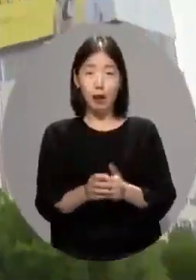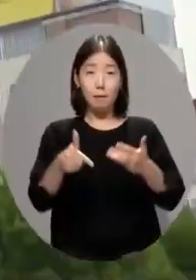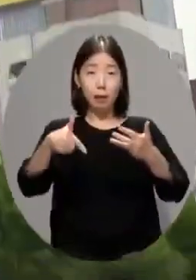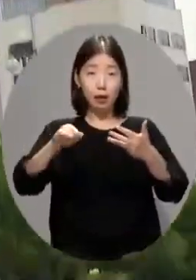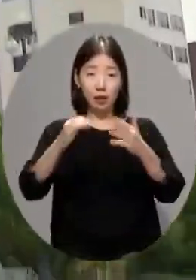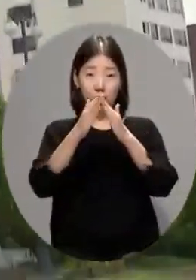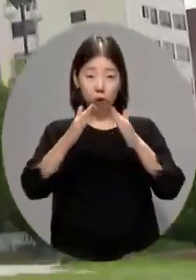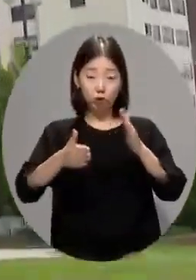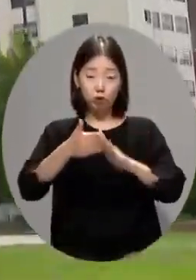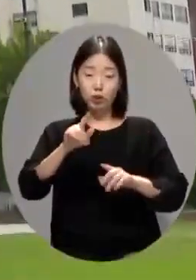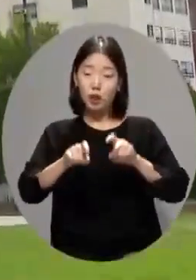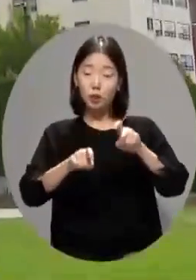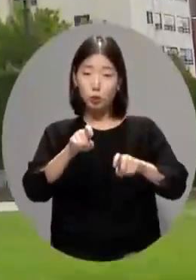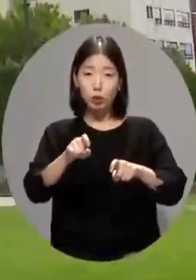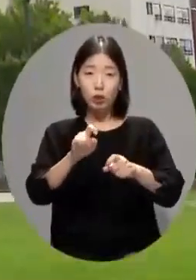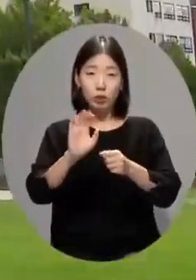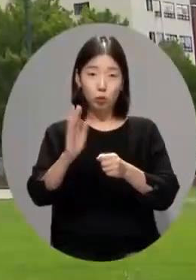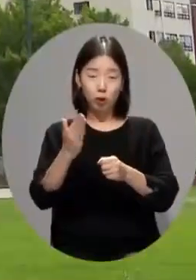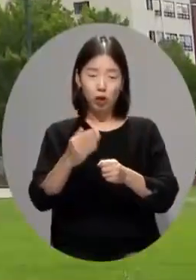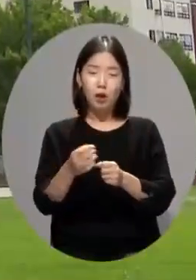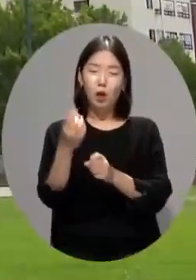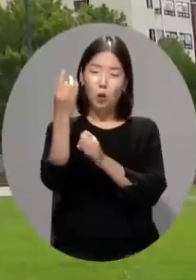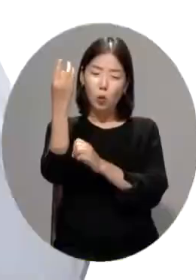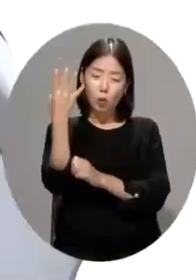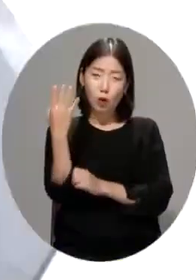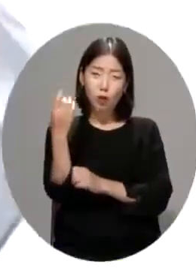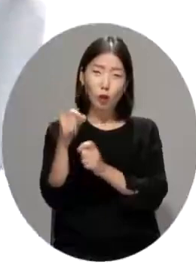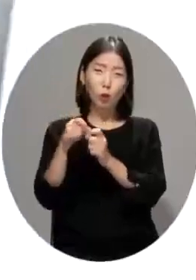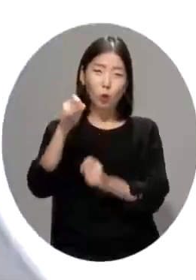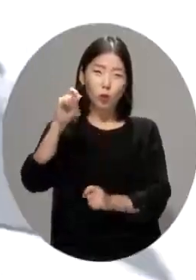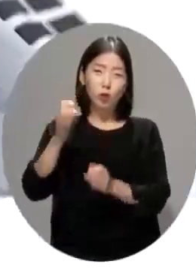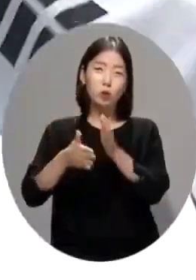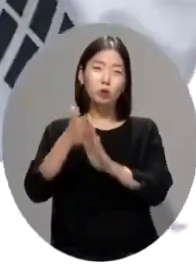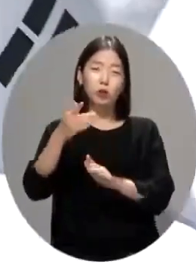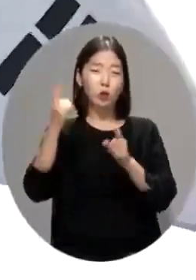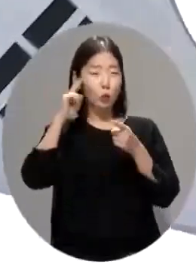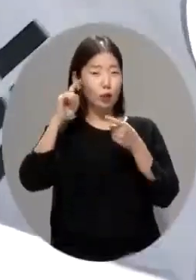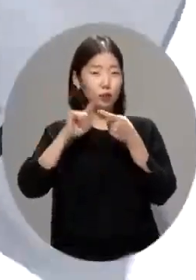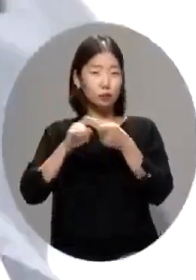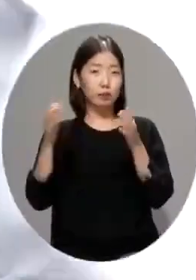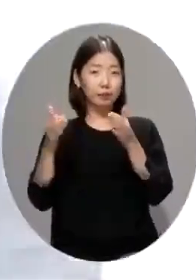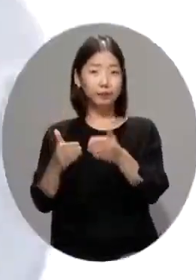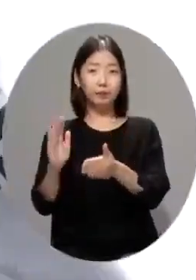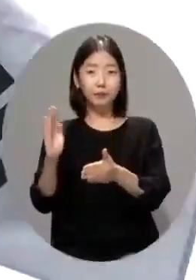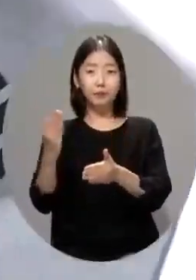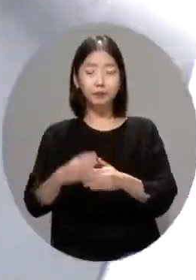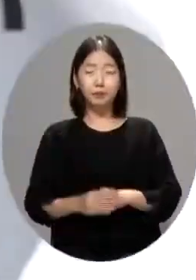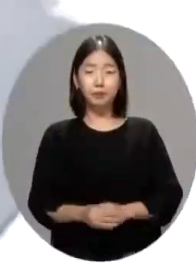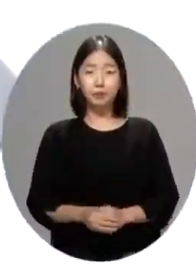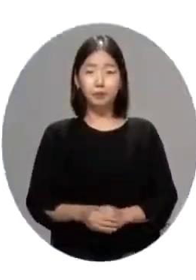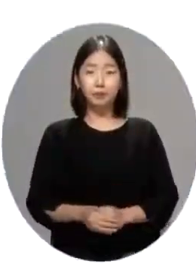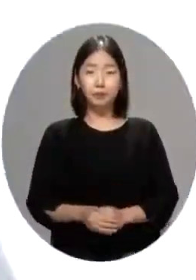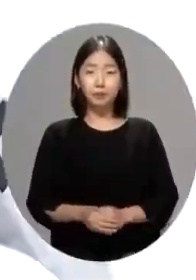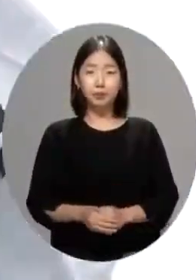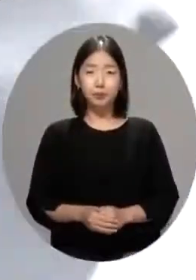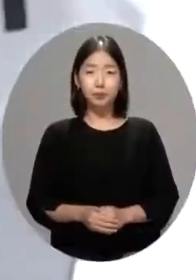8기 전주시의 행보가 구도심의 어떤 변화로 이어질지 주목됩니다. MBC 뉴스 강동엽입니다.